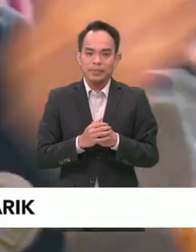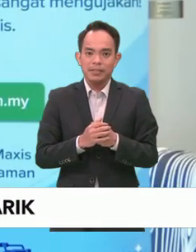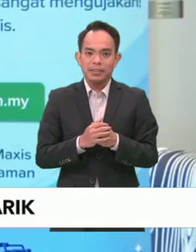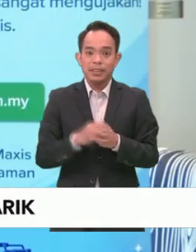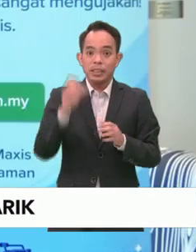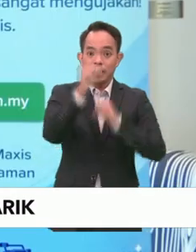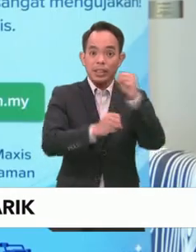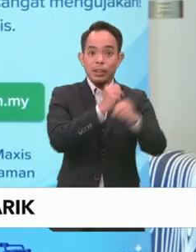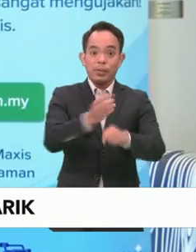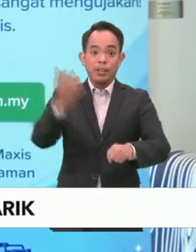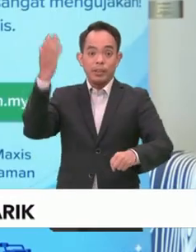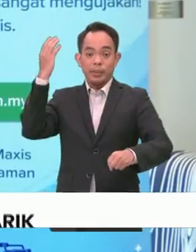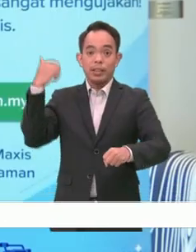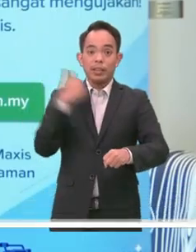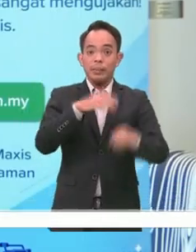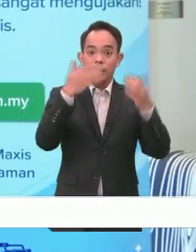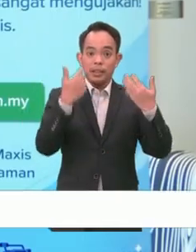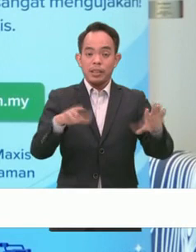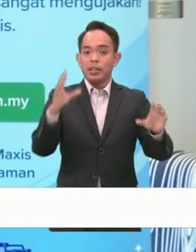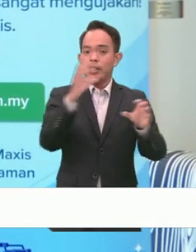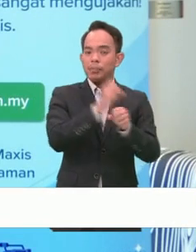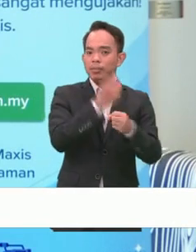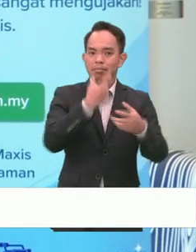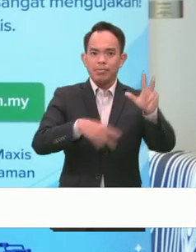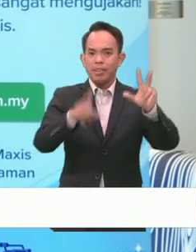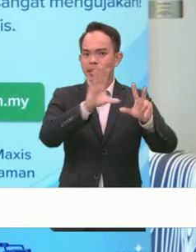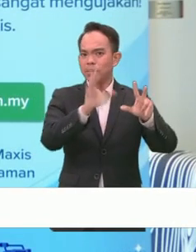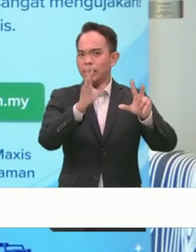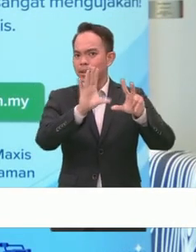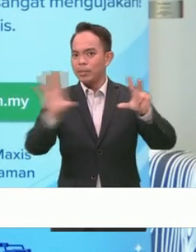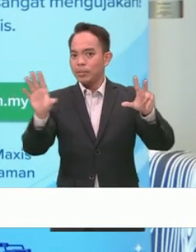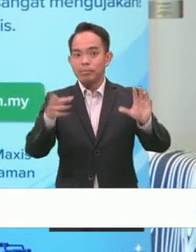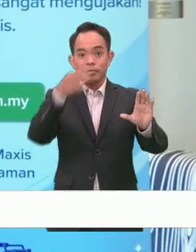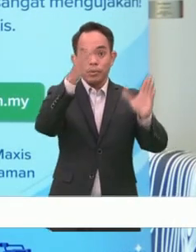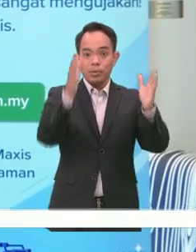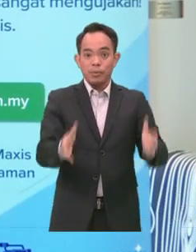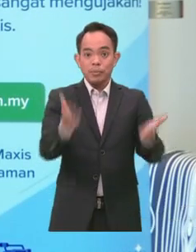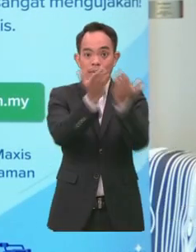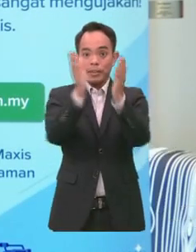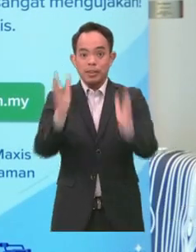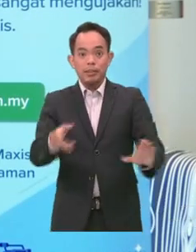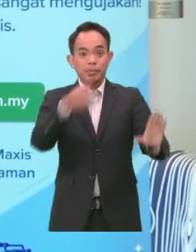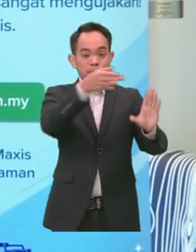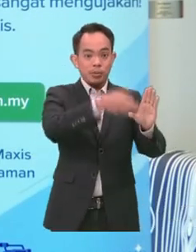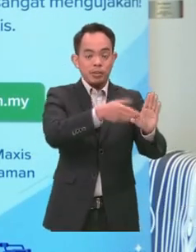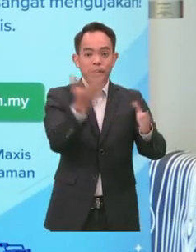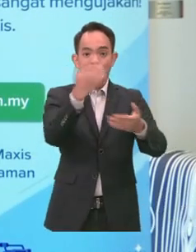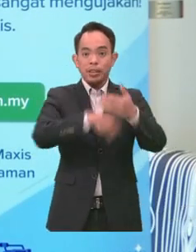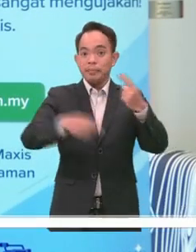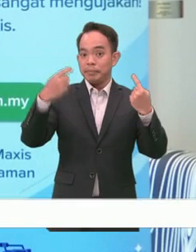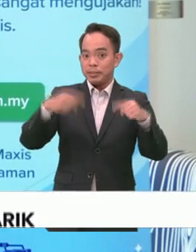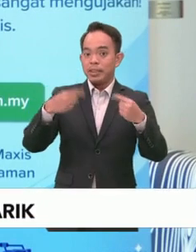Pada tahun lepas sahaja, kami telah mendapat lebih 3,500 penyertaan pelajar E-Class dalam pertandingan